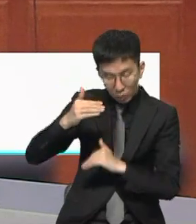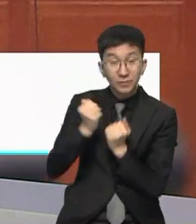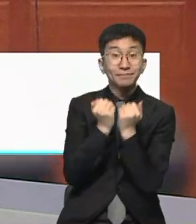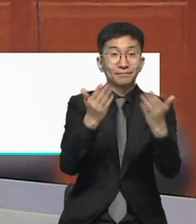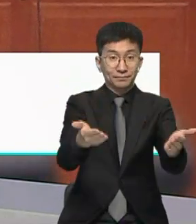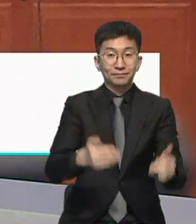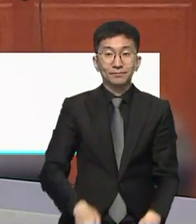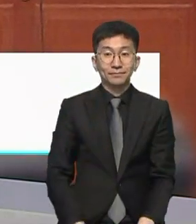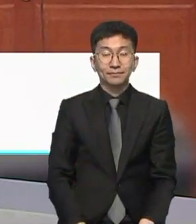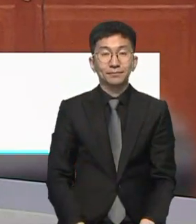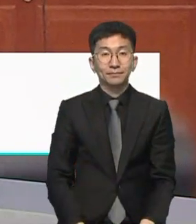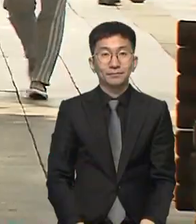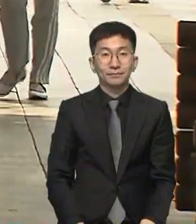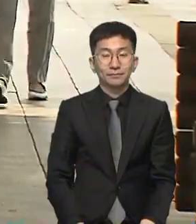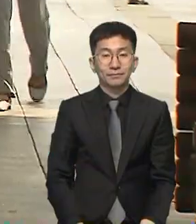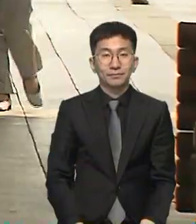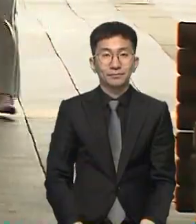전해드립니다.